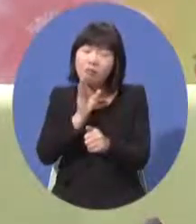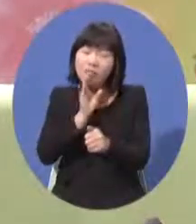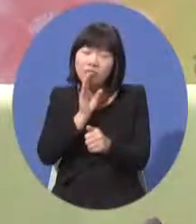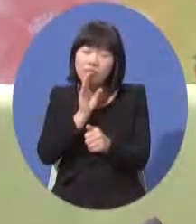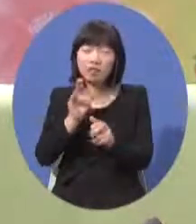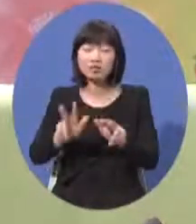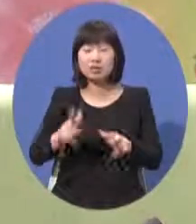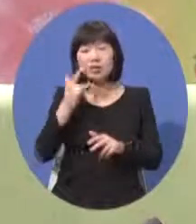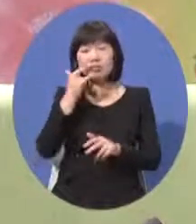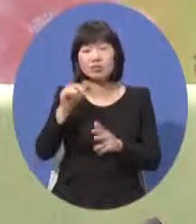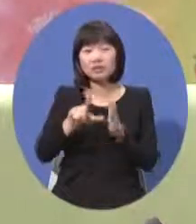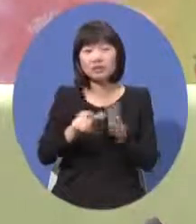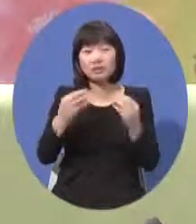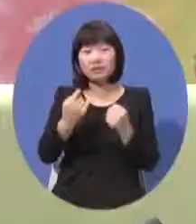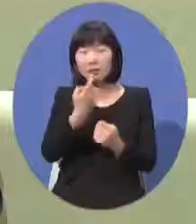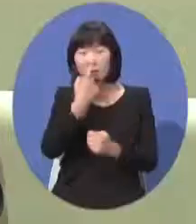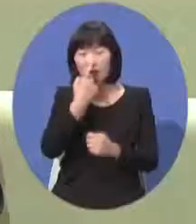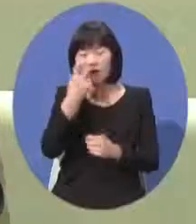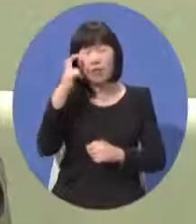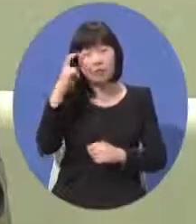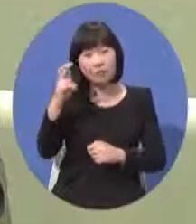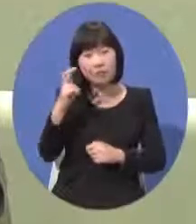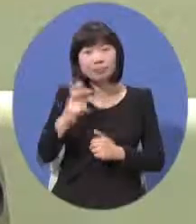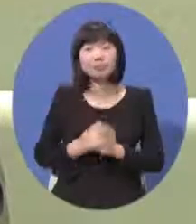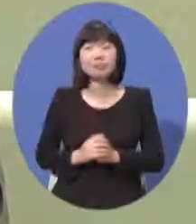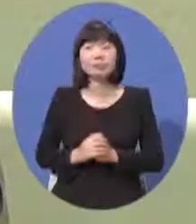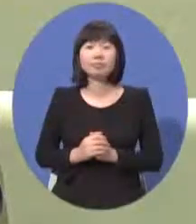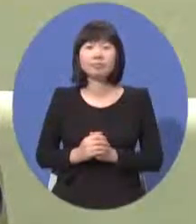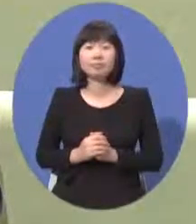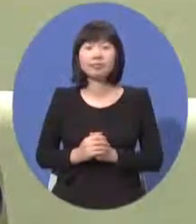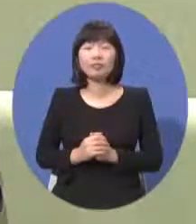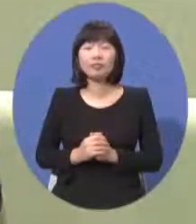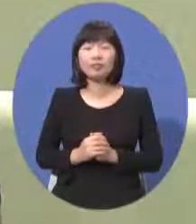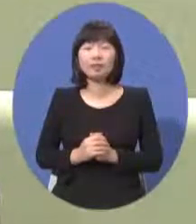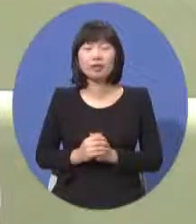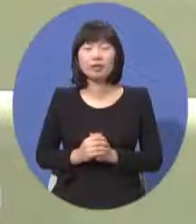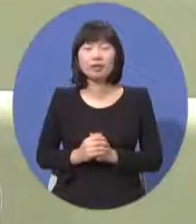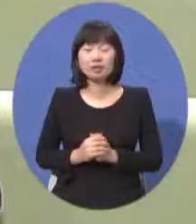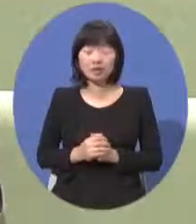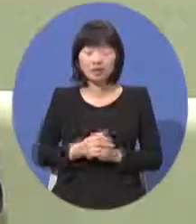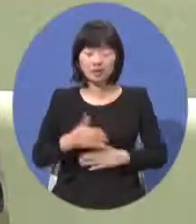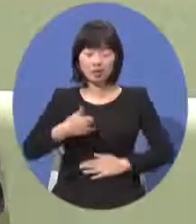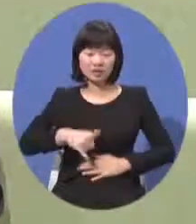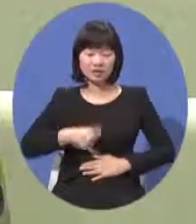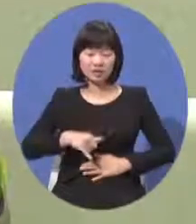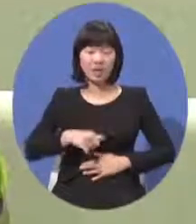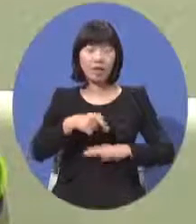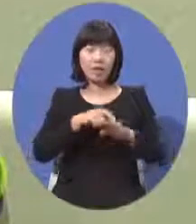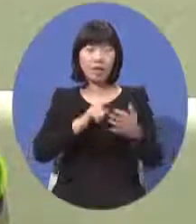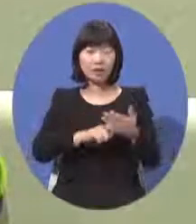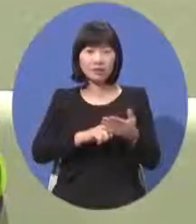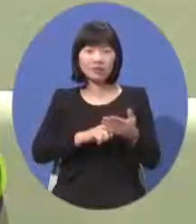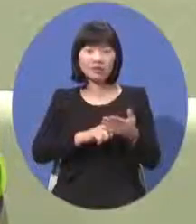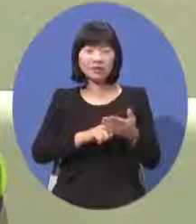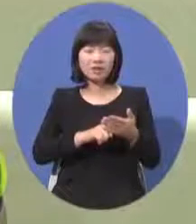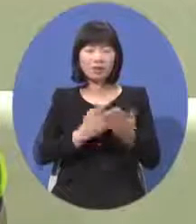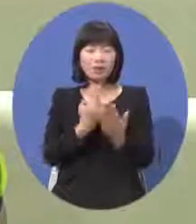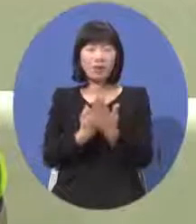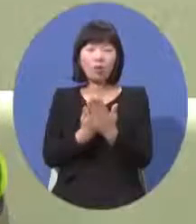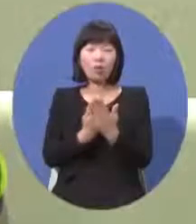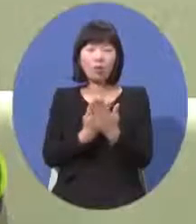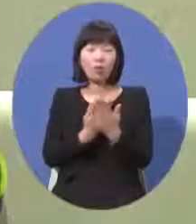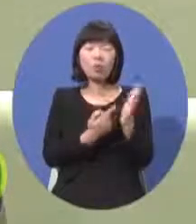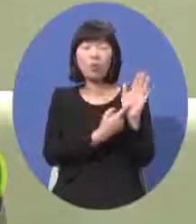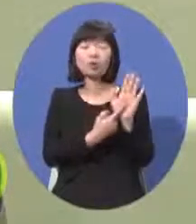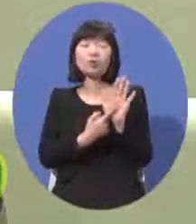우리 이제 부모 시간에도 많이 배우셨겠지만 네. 아이의 감정을 거울로 비춰주는 것처럼 사실은